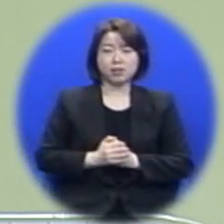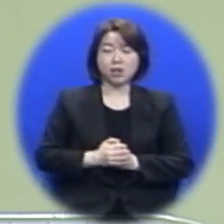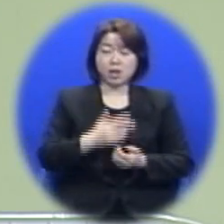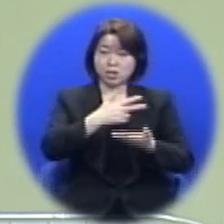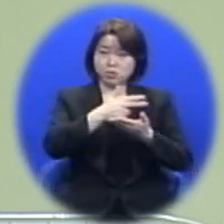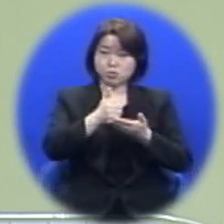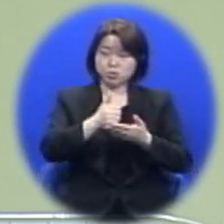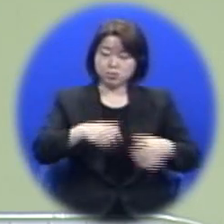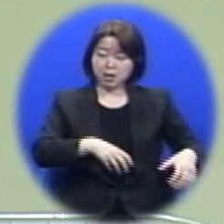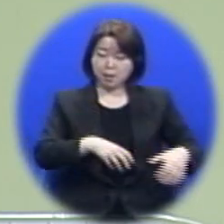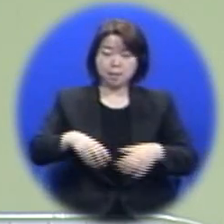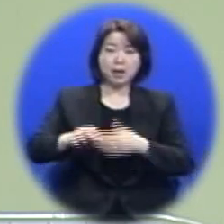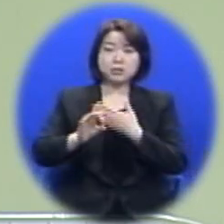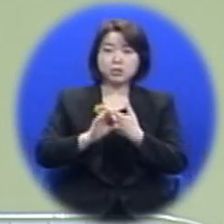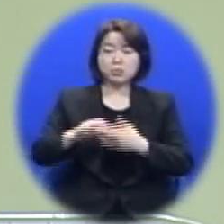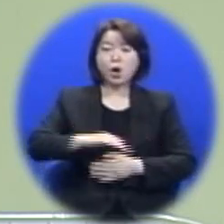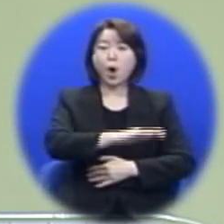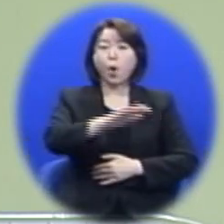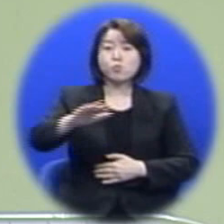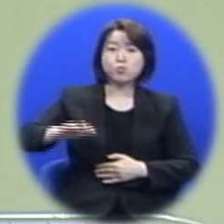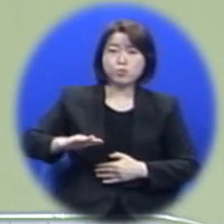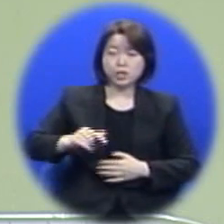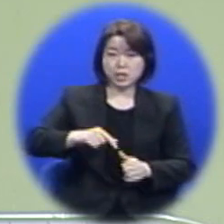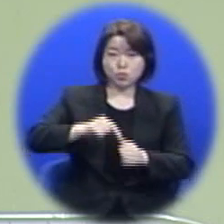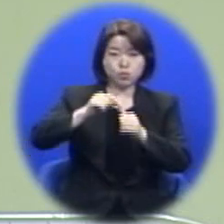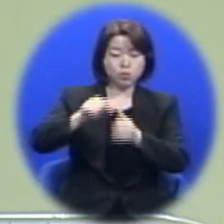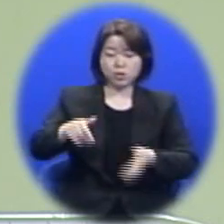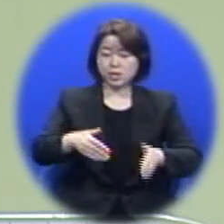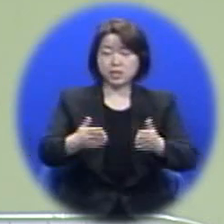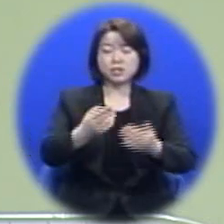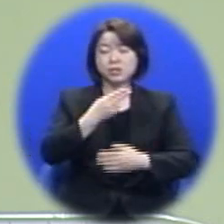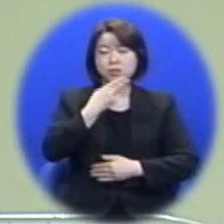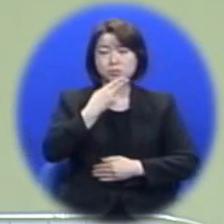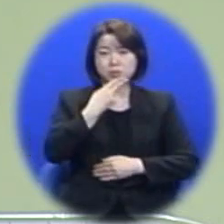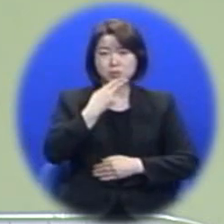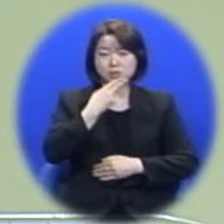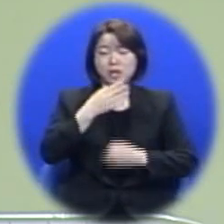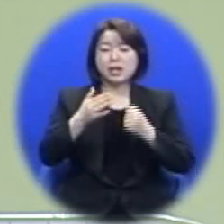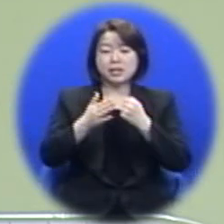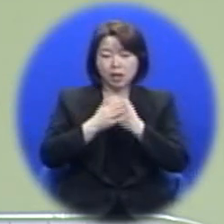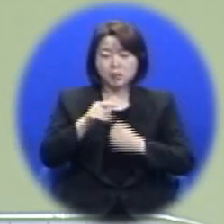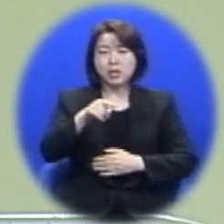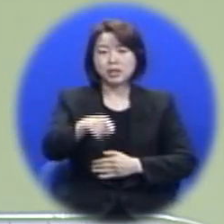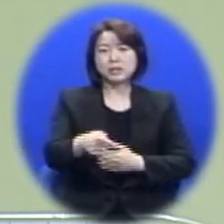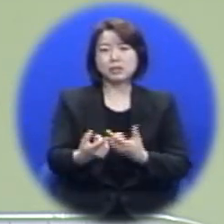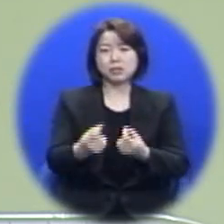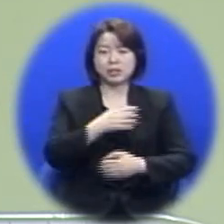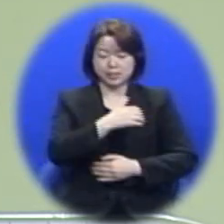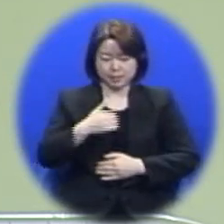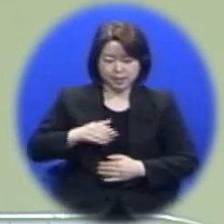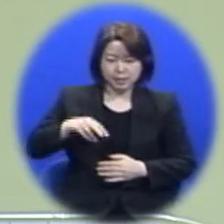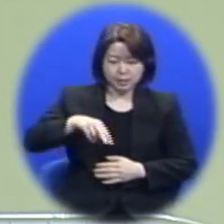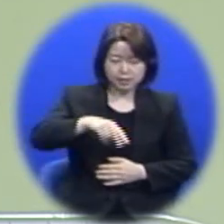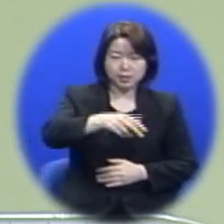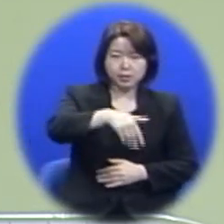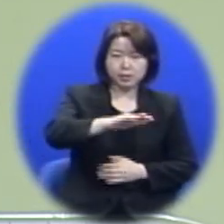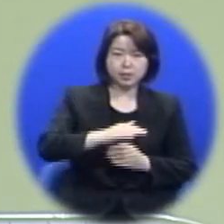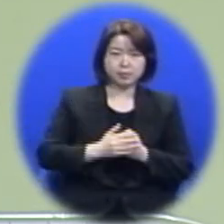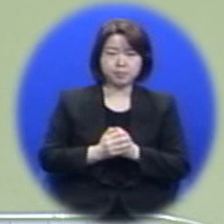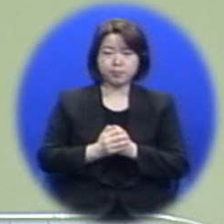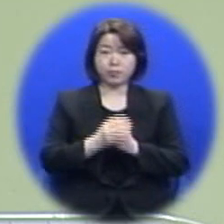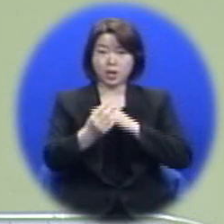주님이 망설이면 우리에게는 구원의 길이 없으니까 그렇게 들어가신 것 요한복음 1장 29 절에